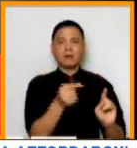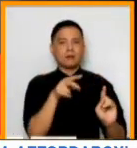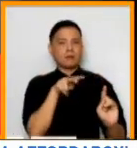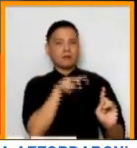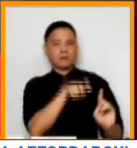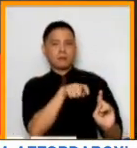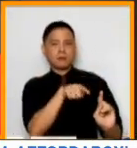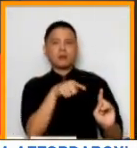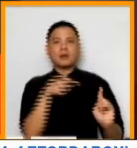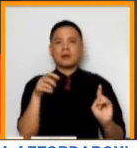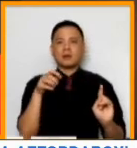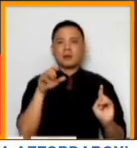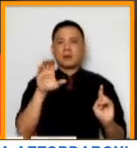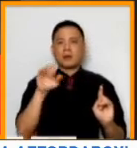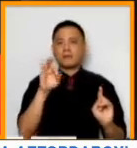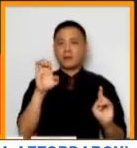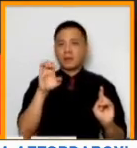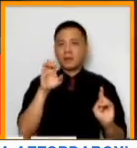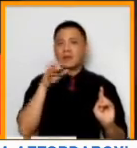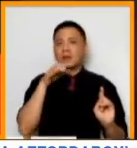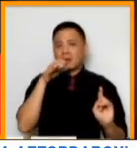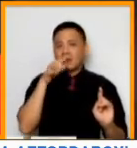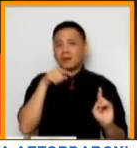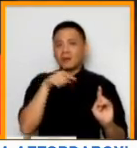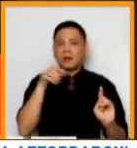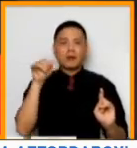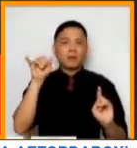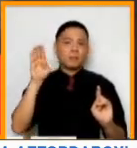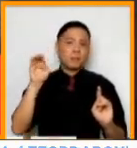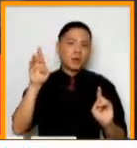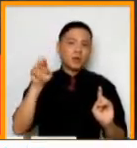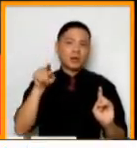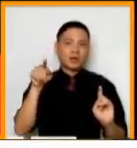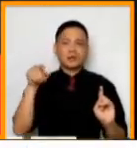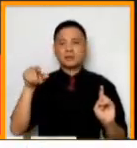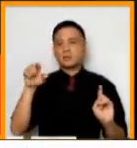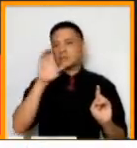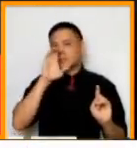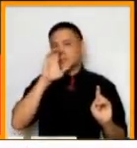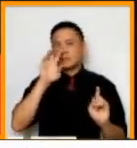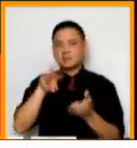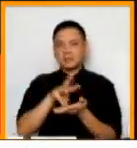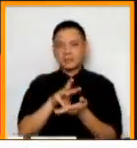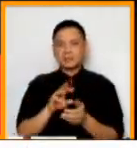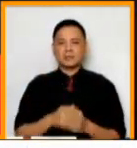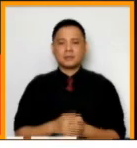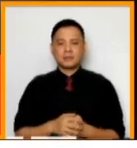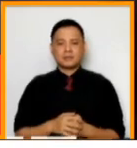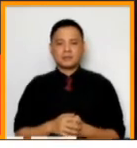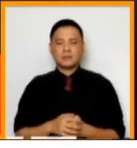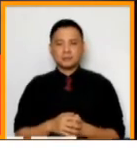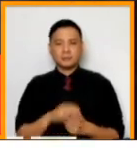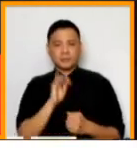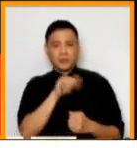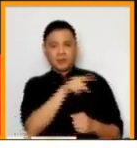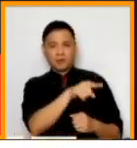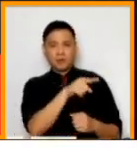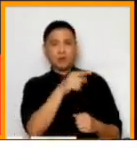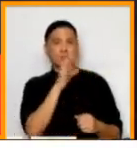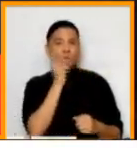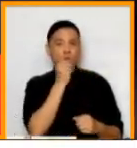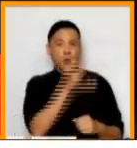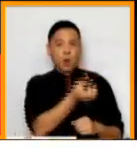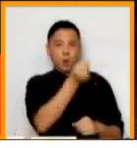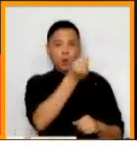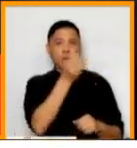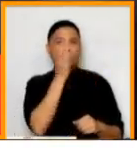bar sa Cebu City. Pinadalhan na ng Cebu City Emergency Operations Center ng show cause order ang naturang establisimiento, pati na ang iba pang